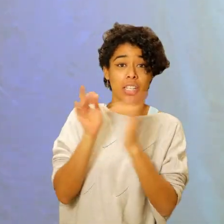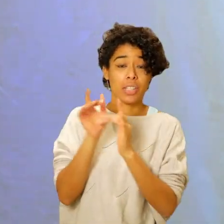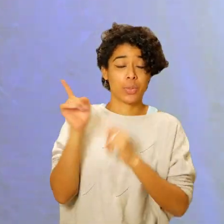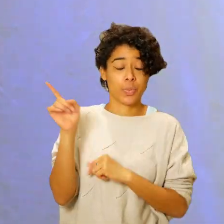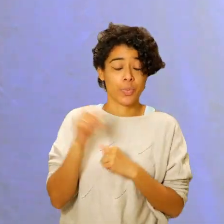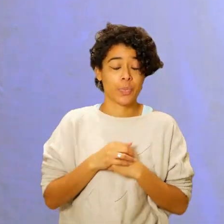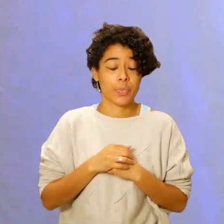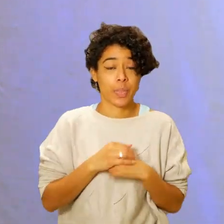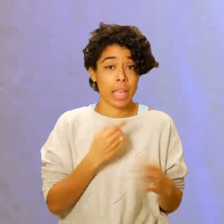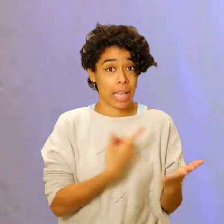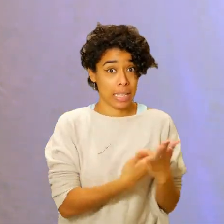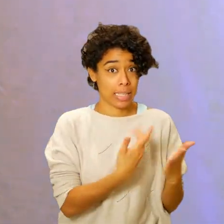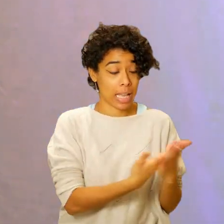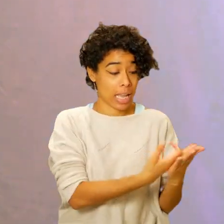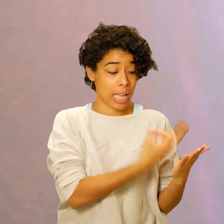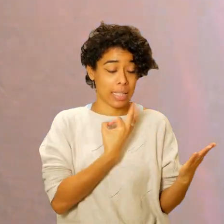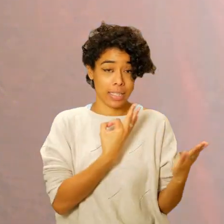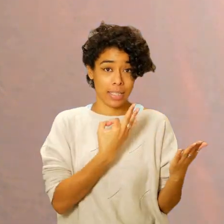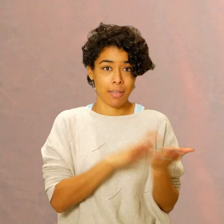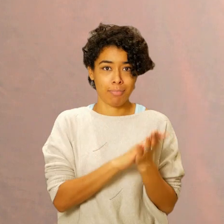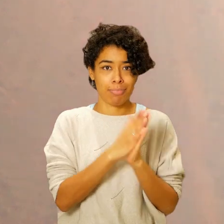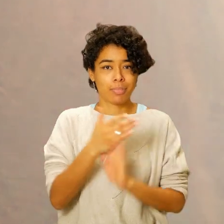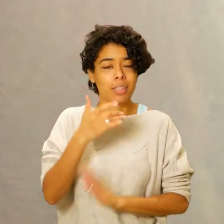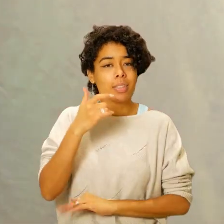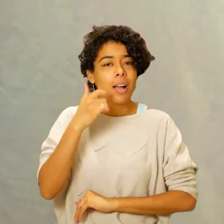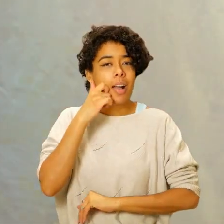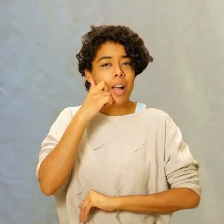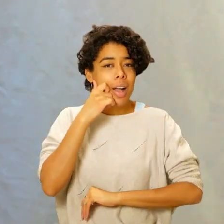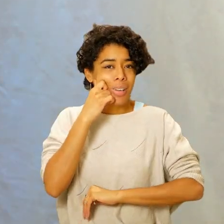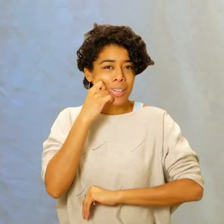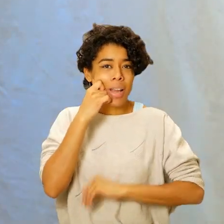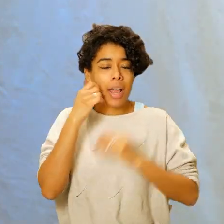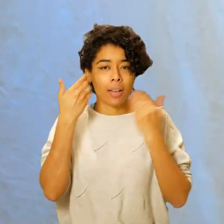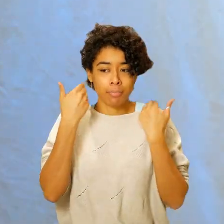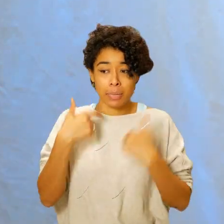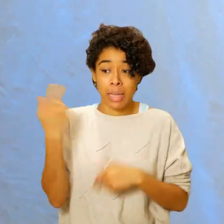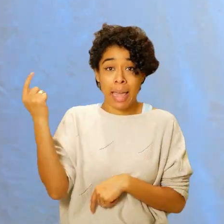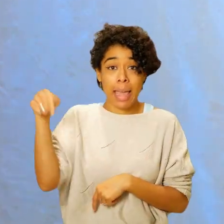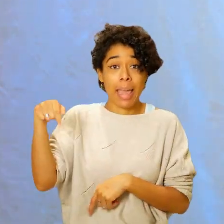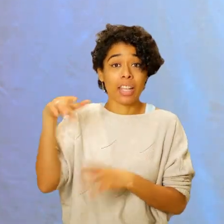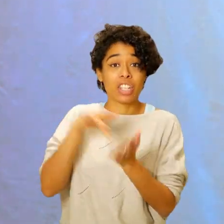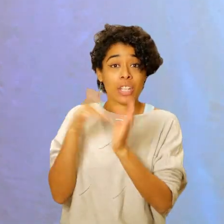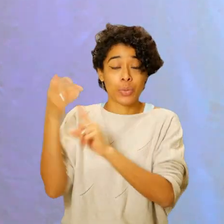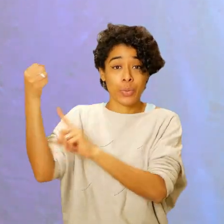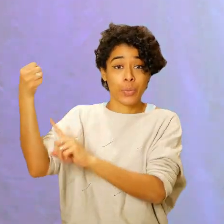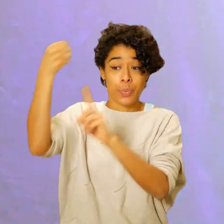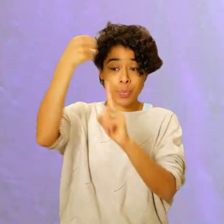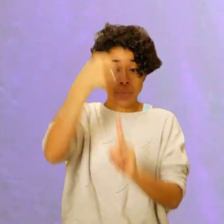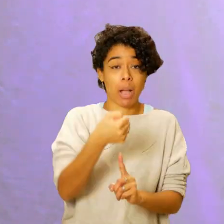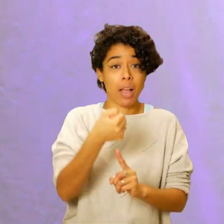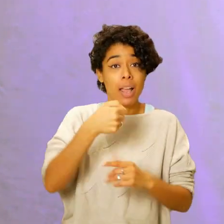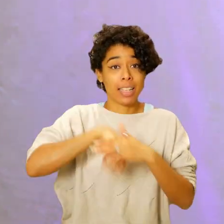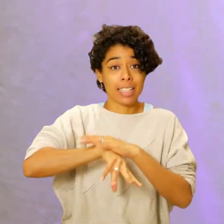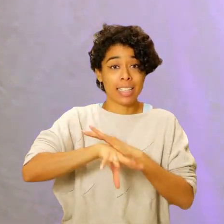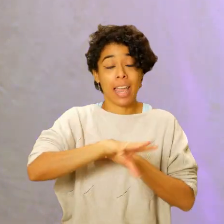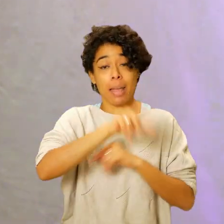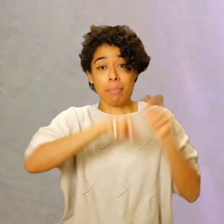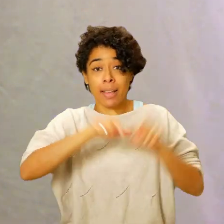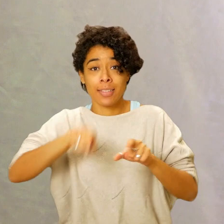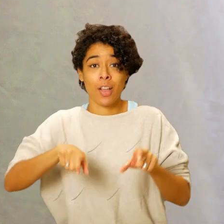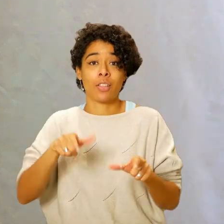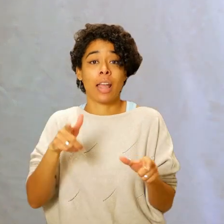que la parole de Dieu, elle a été faite chair et qu'elle a habité parmi nous, parmi les hommes, et c'est Jésus-Christ, le Fils du Dieu